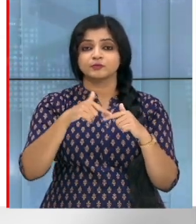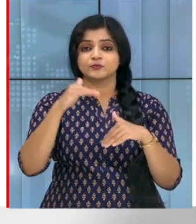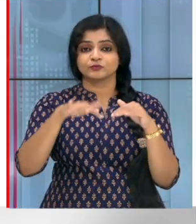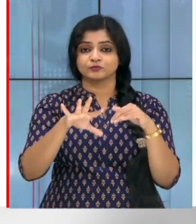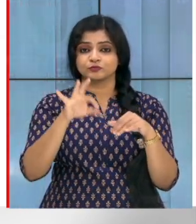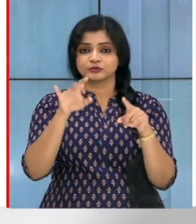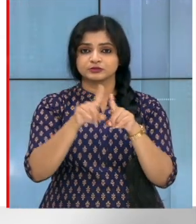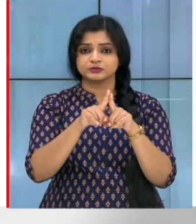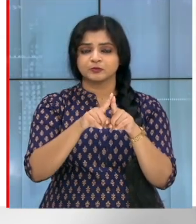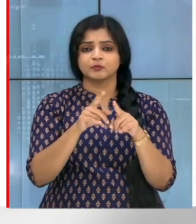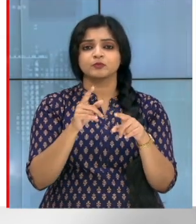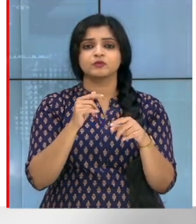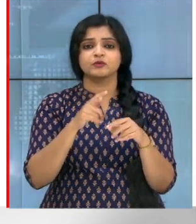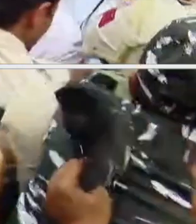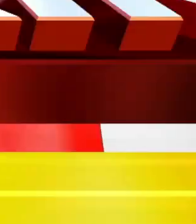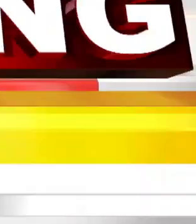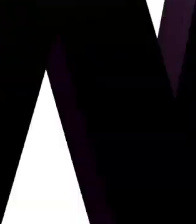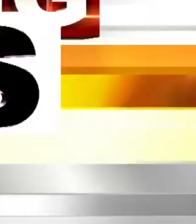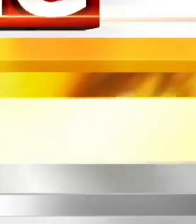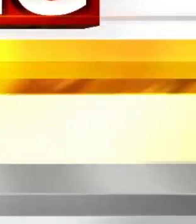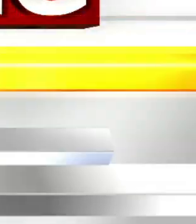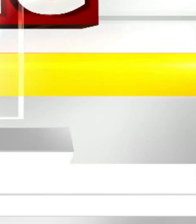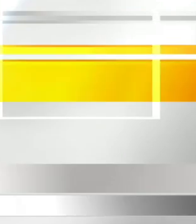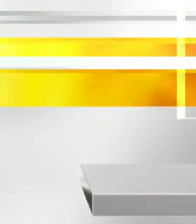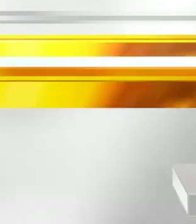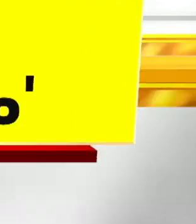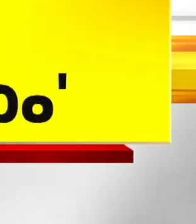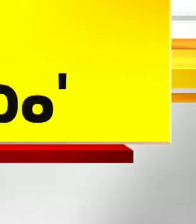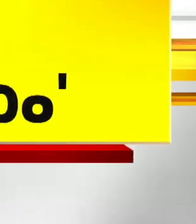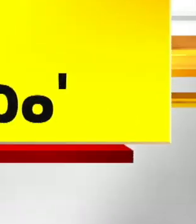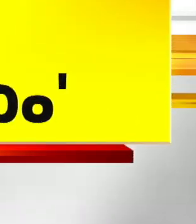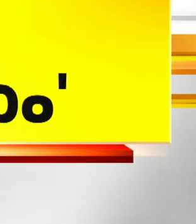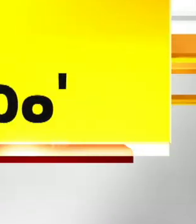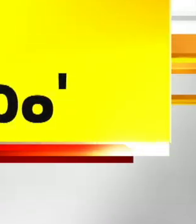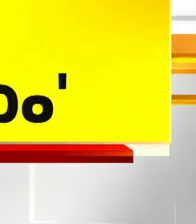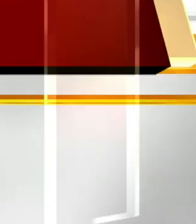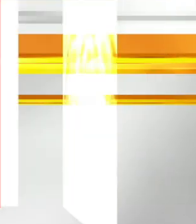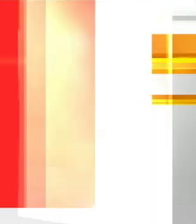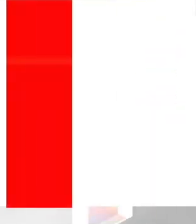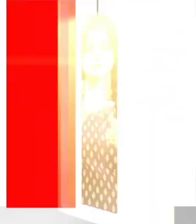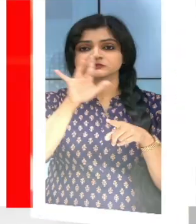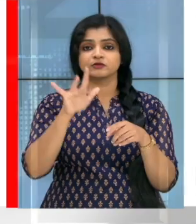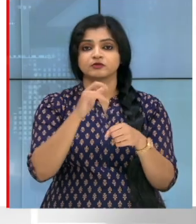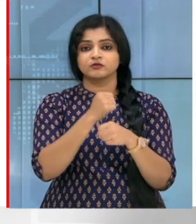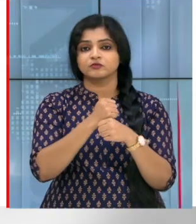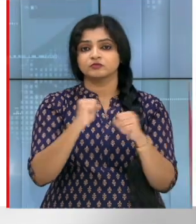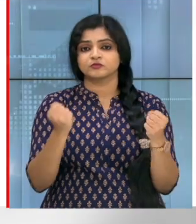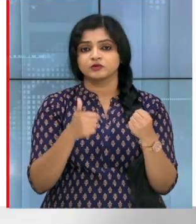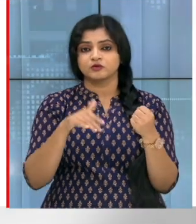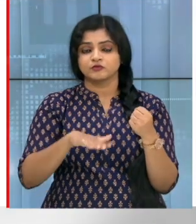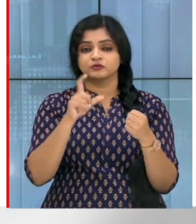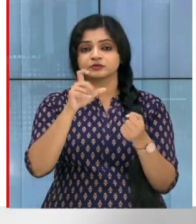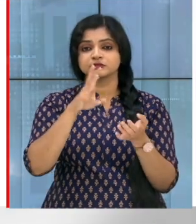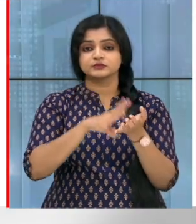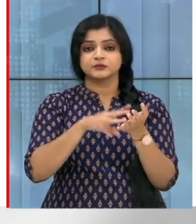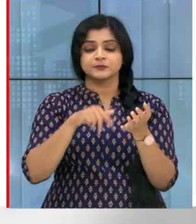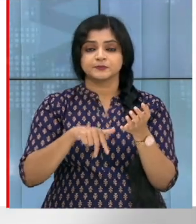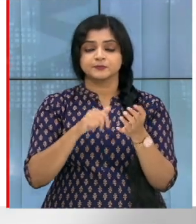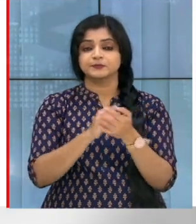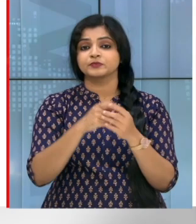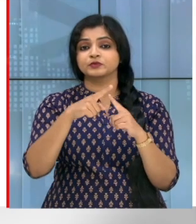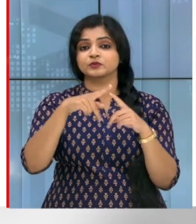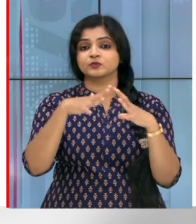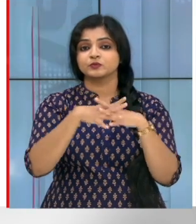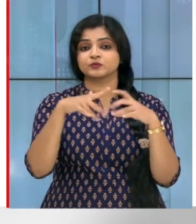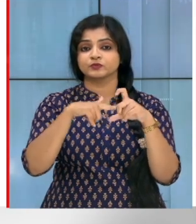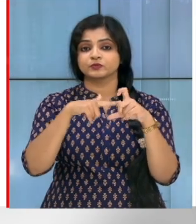അപ്രസക്തമാക്കുക എന്നുള്ളതാണ്. ജനാധിപത്യ മൂല്യങ്ങളോടുള്ള കടന്നുകയറ്റമാണ് ഇത്തരം നീക്കങ്ങളിലൂടെ കേന്ദ്ര സർക്കാർ നടത്തുന്നതെന്നും മുഖ്യമന്ത്രി ട്വീറ്റ് ചെയ്തിരിക്കുന്നു